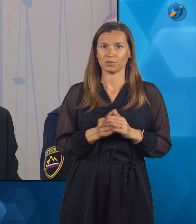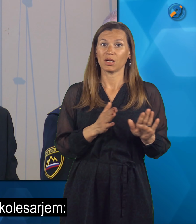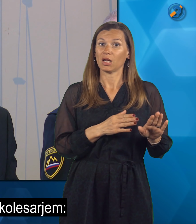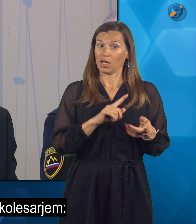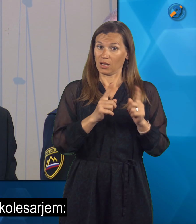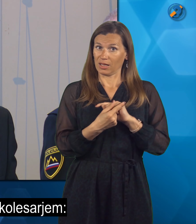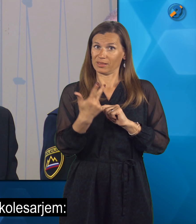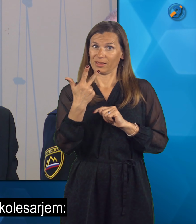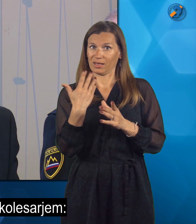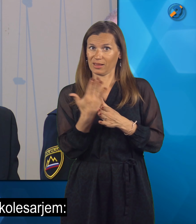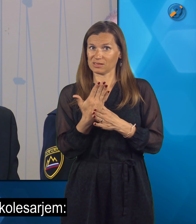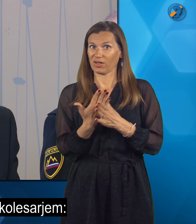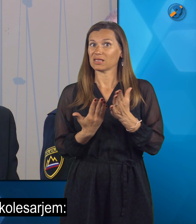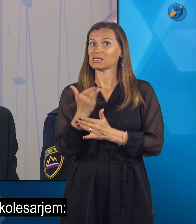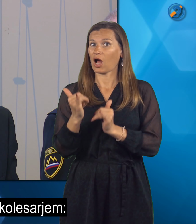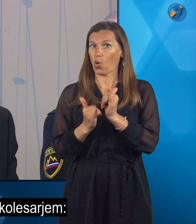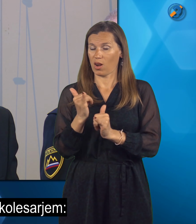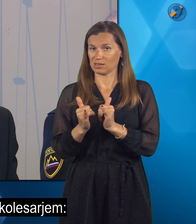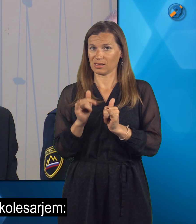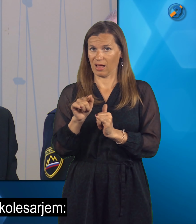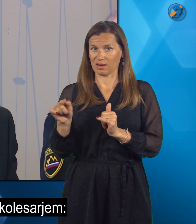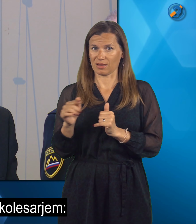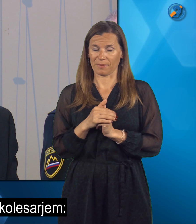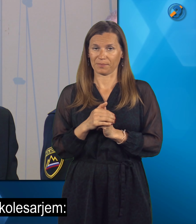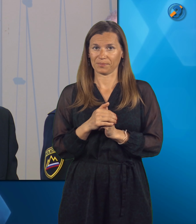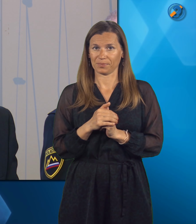Še 3 nasveti kolesarjem.